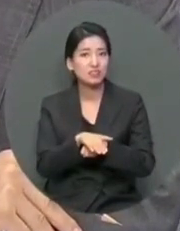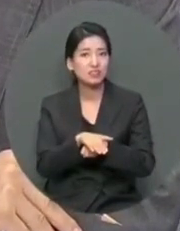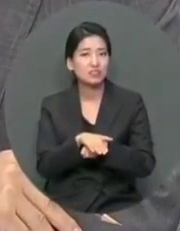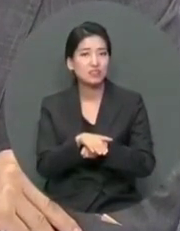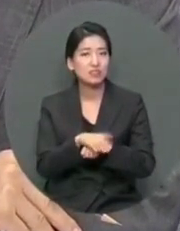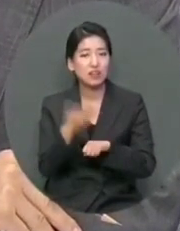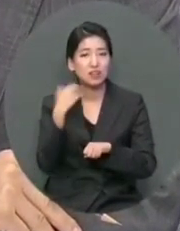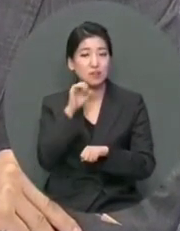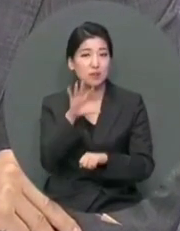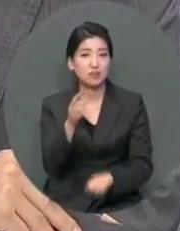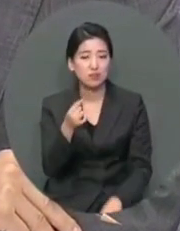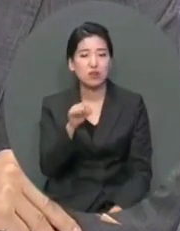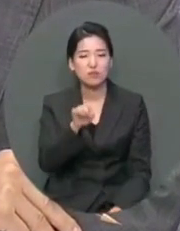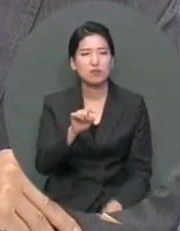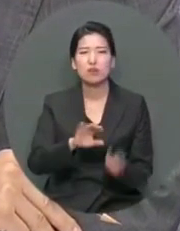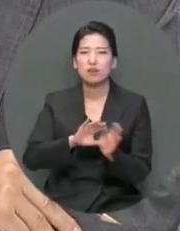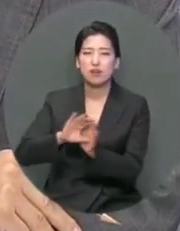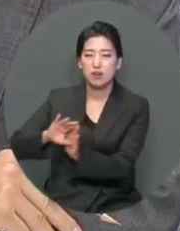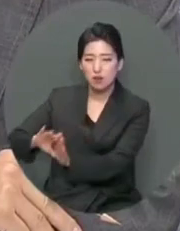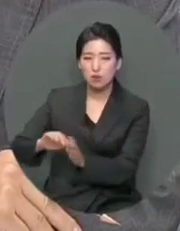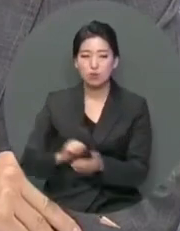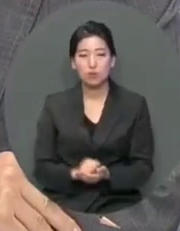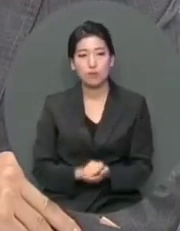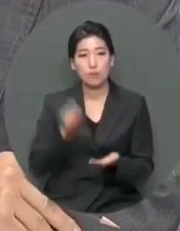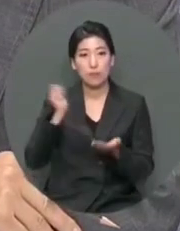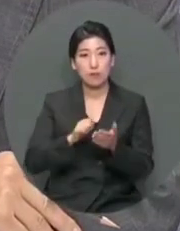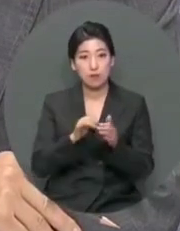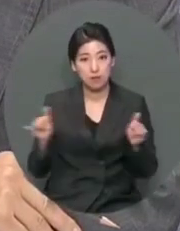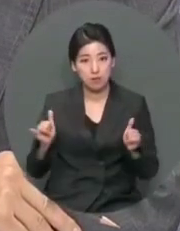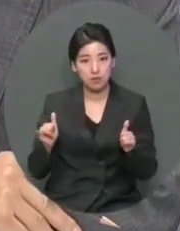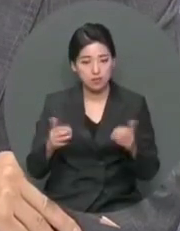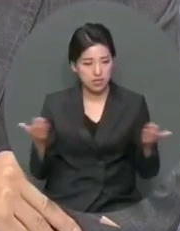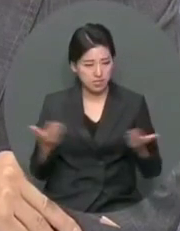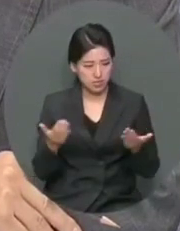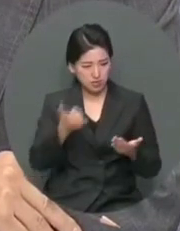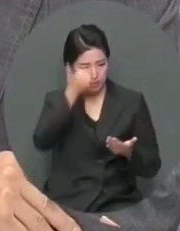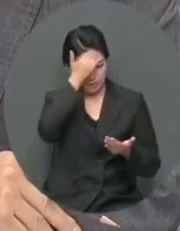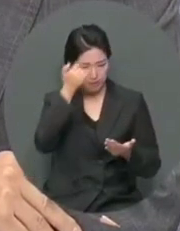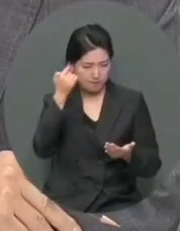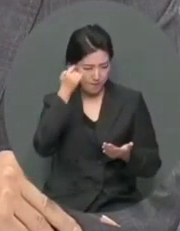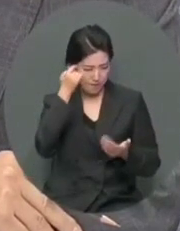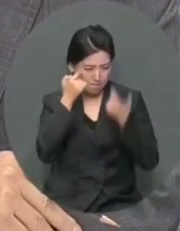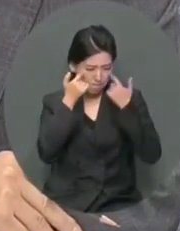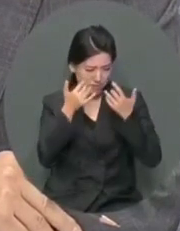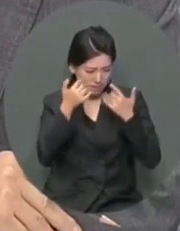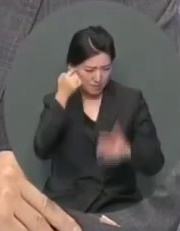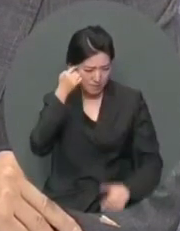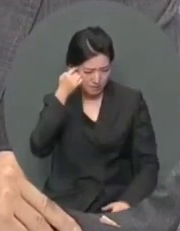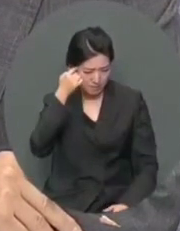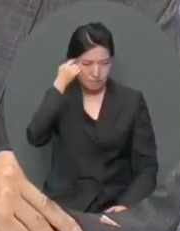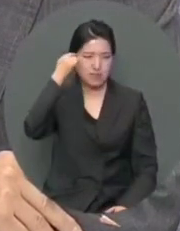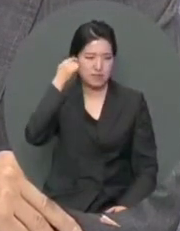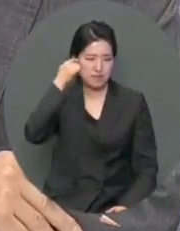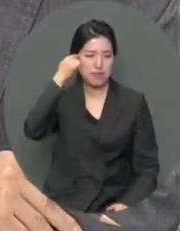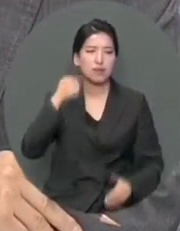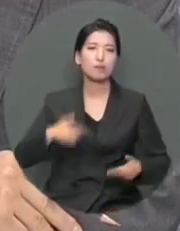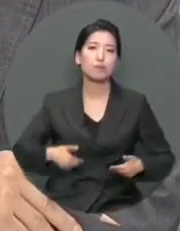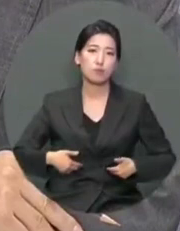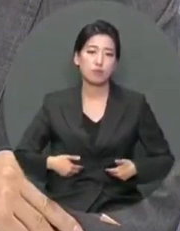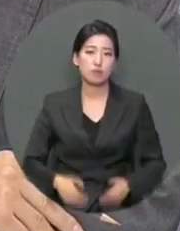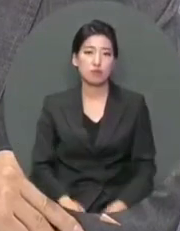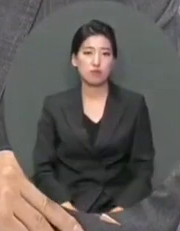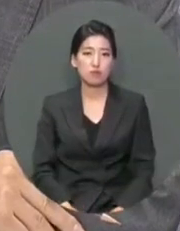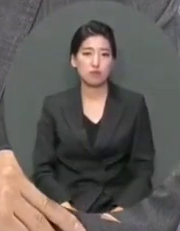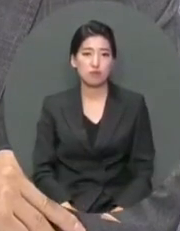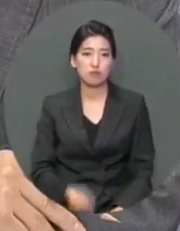소명 의식이 지금보다 훨씬 더 강화되어야 된다고 생각하고 있습니다. 그것만이 사법